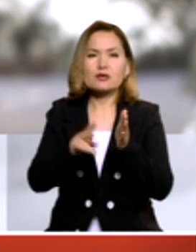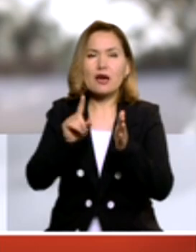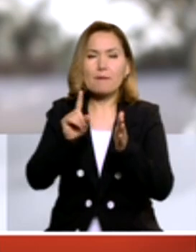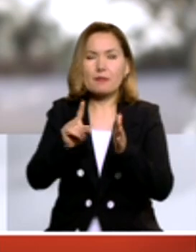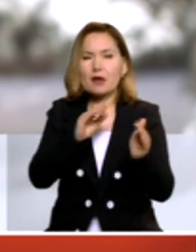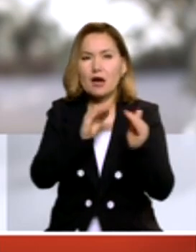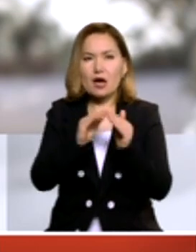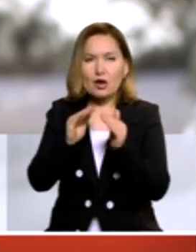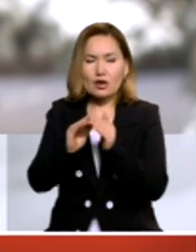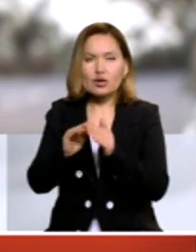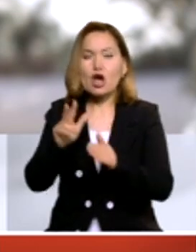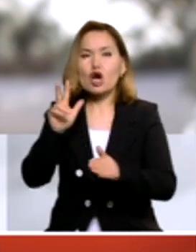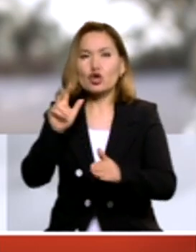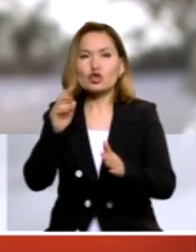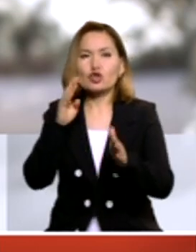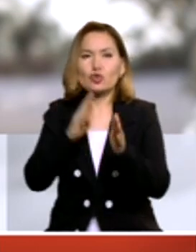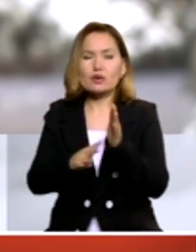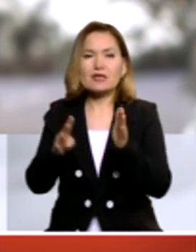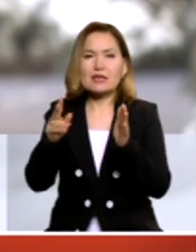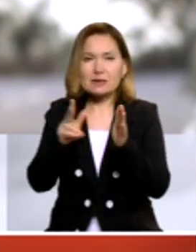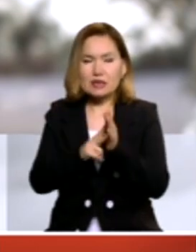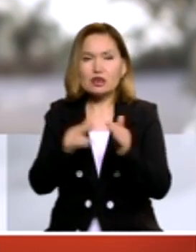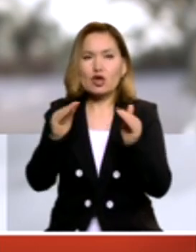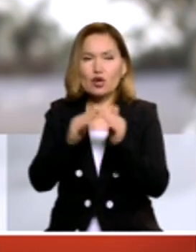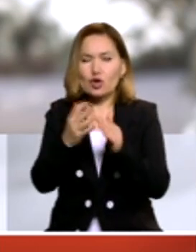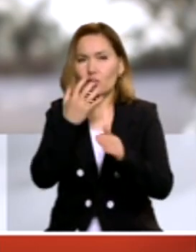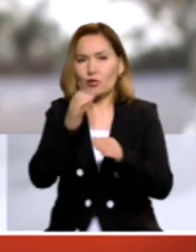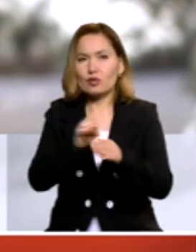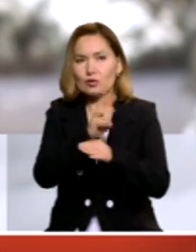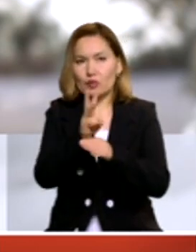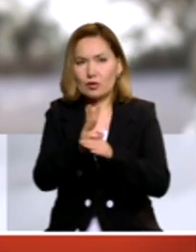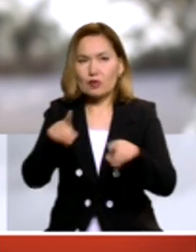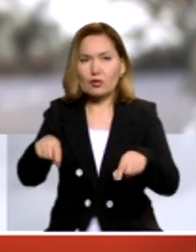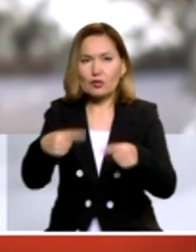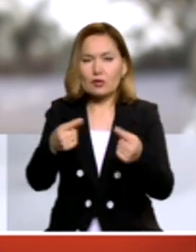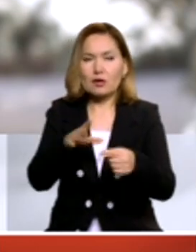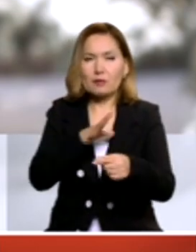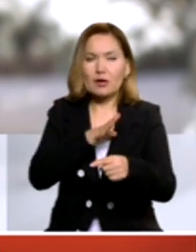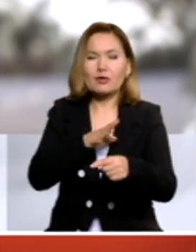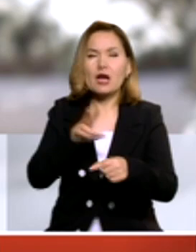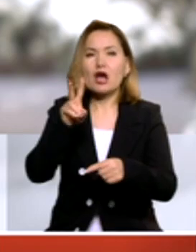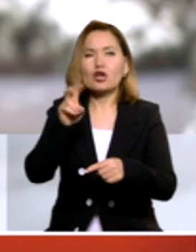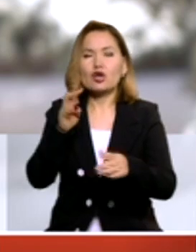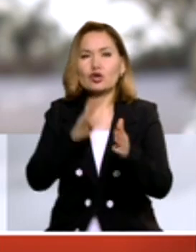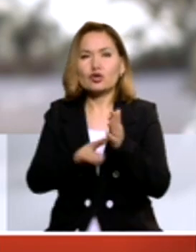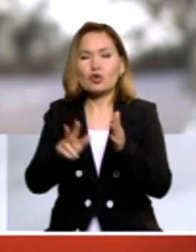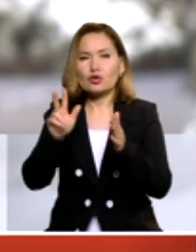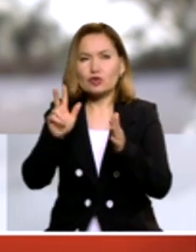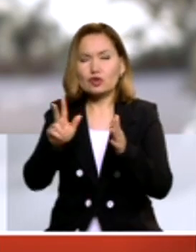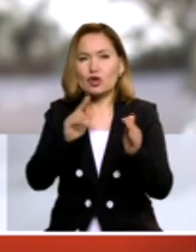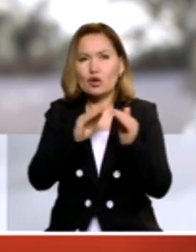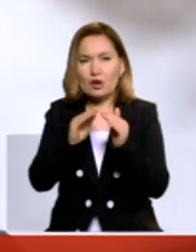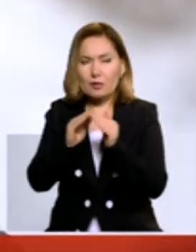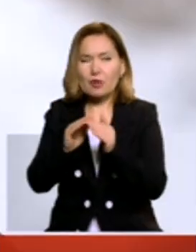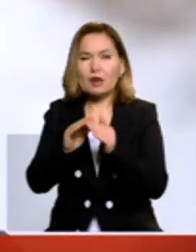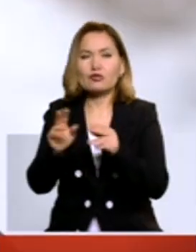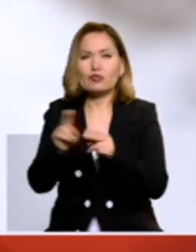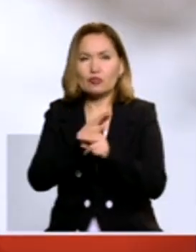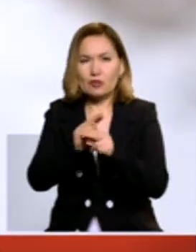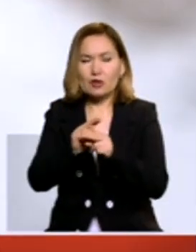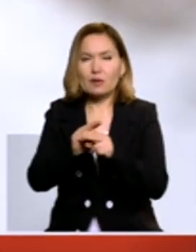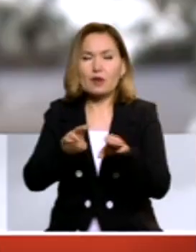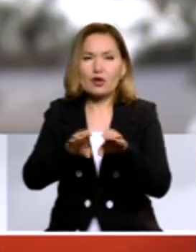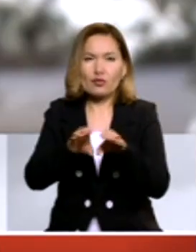абоненттің 398-і қайта қалпына келтірілді. Енді 293 абонент бойынша жұмыстар жалғасуда. Бір